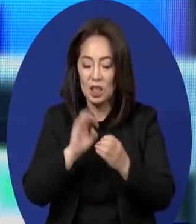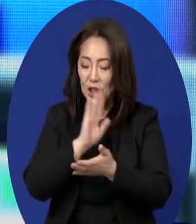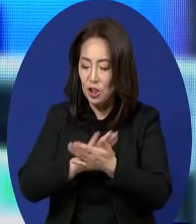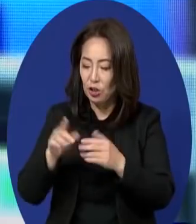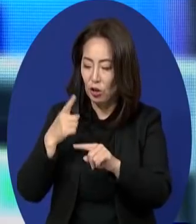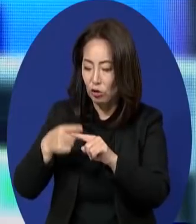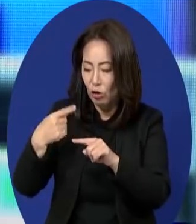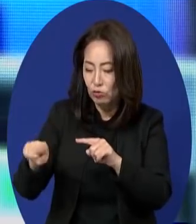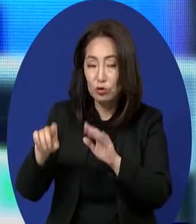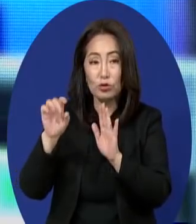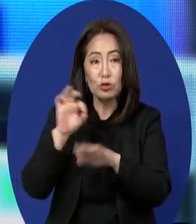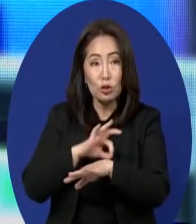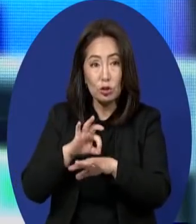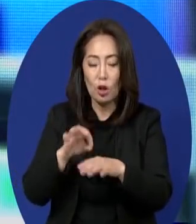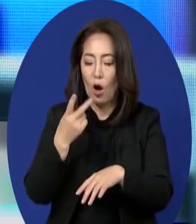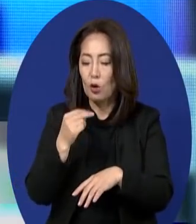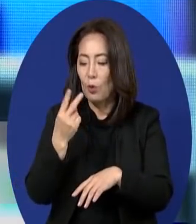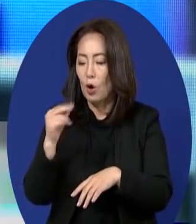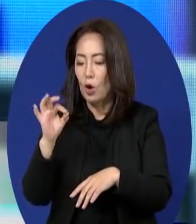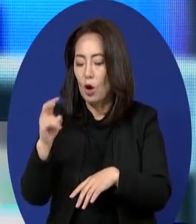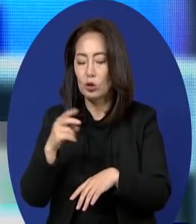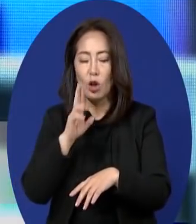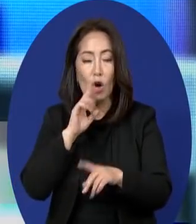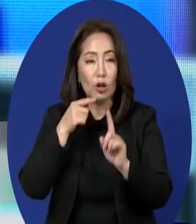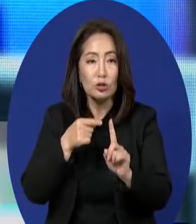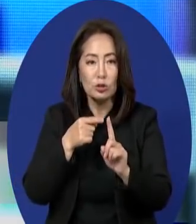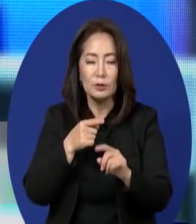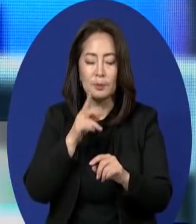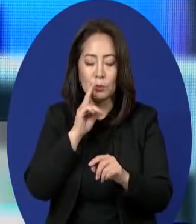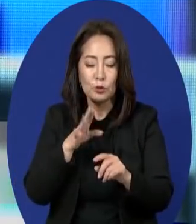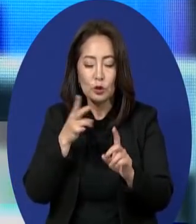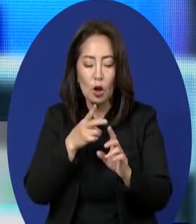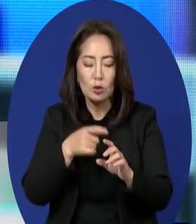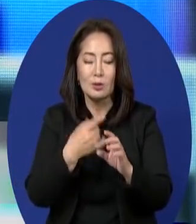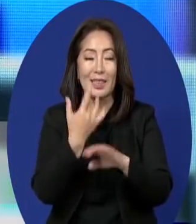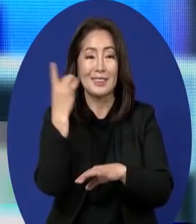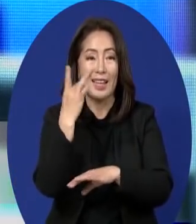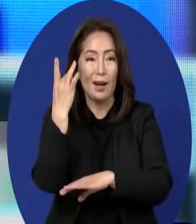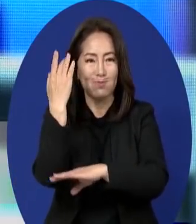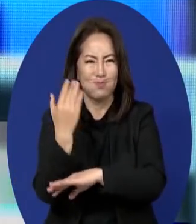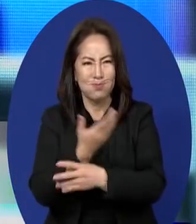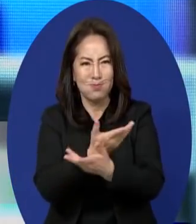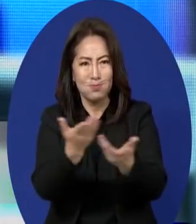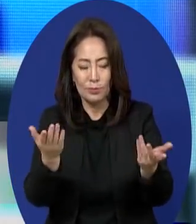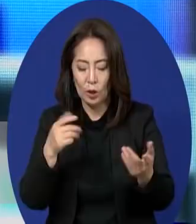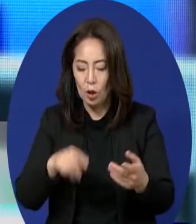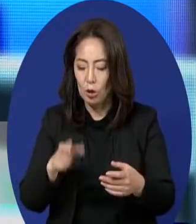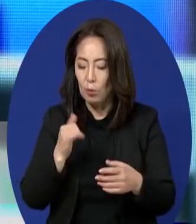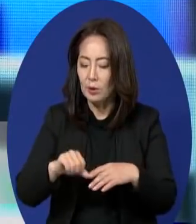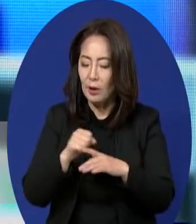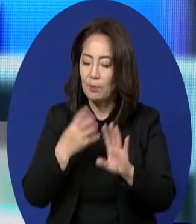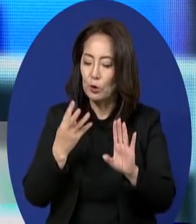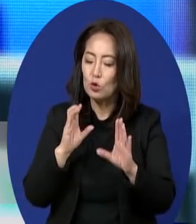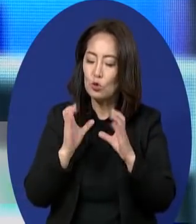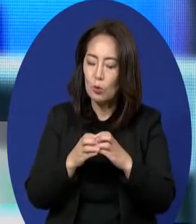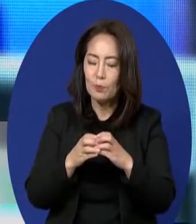хүрээнд 2020 онд хүнсний ногооны зориулалттай 11 трактор ижбүрдлийн хамтаар олгож байсан бол энэ удаа Булган аймгийн 9 сумын малчтын